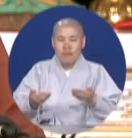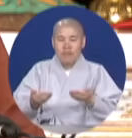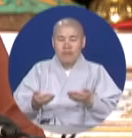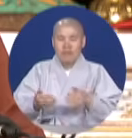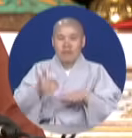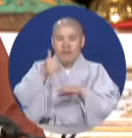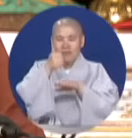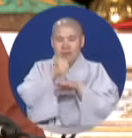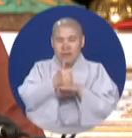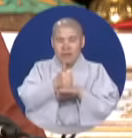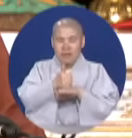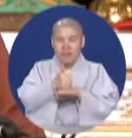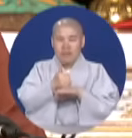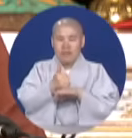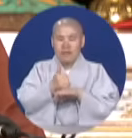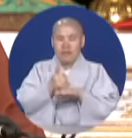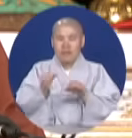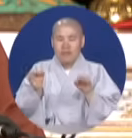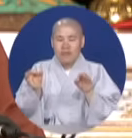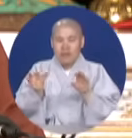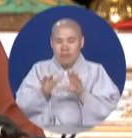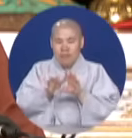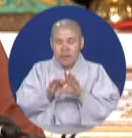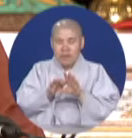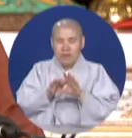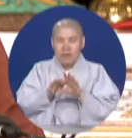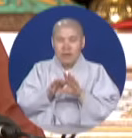그 결론에서 벗어나는 게 그게 도입니다.